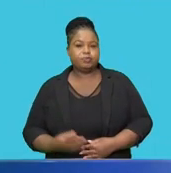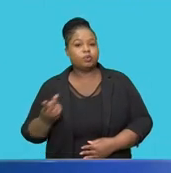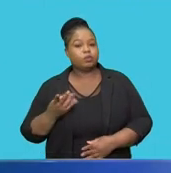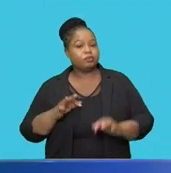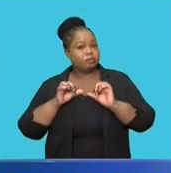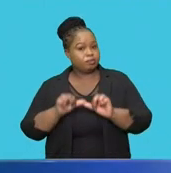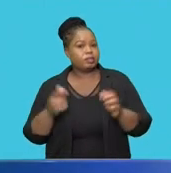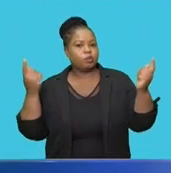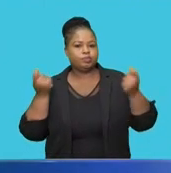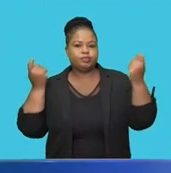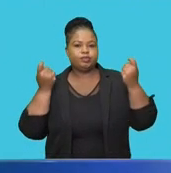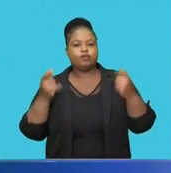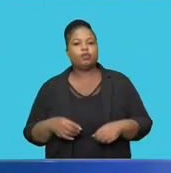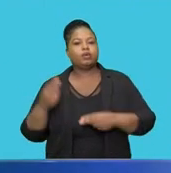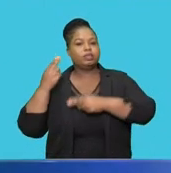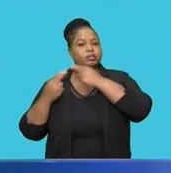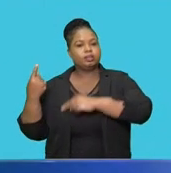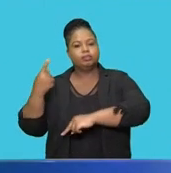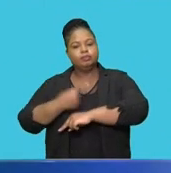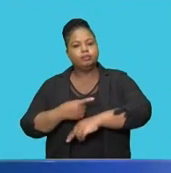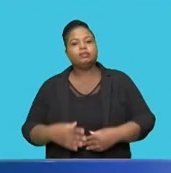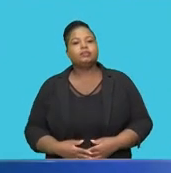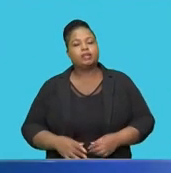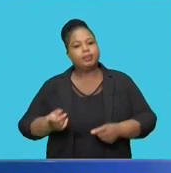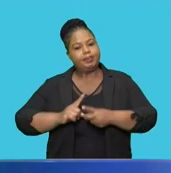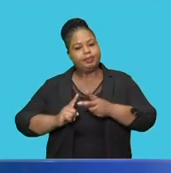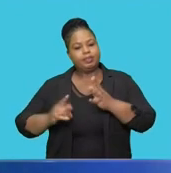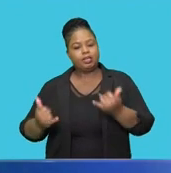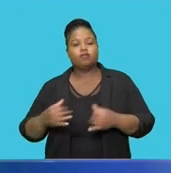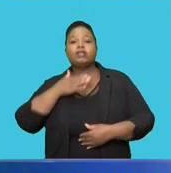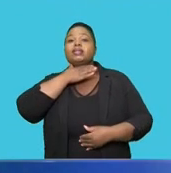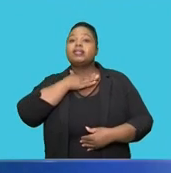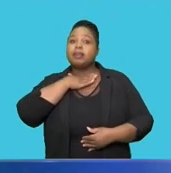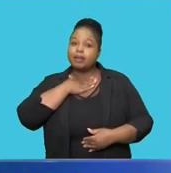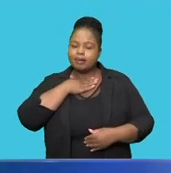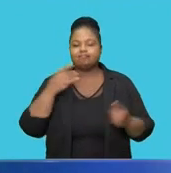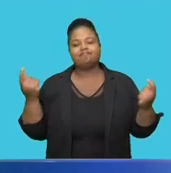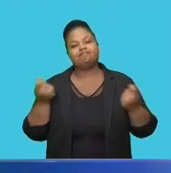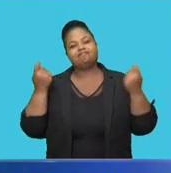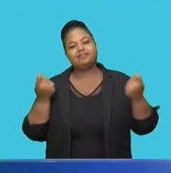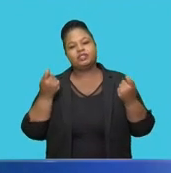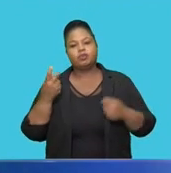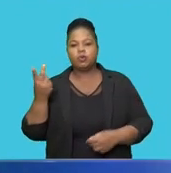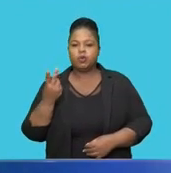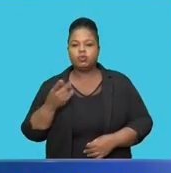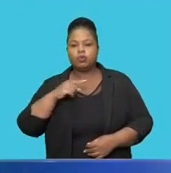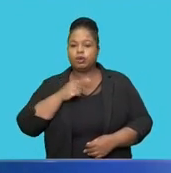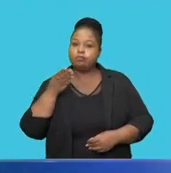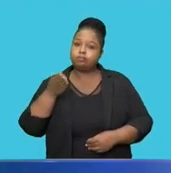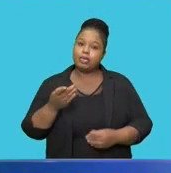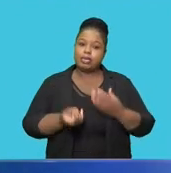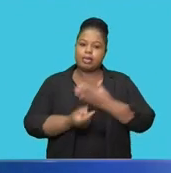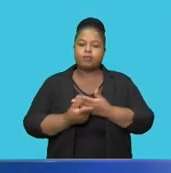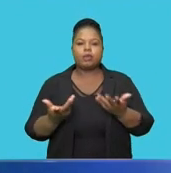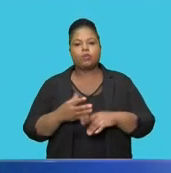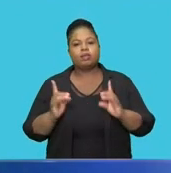Sisaqhubeka nemibhiyozo yosuku lelifa lemveli, Iinkosi Zomthonyama Zamandebele nazo zibhiyozele le nyanga yeLifa lemveli kumsitho ububanjelwe